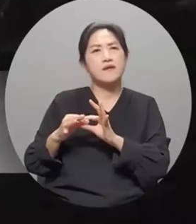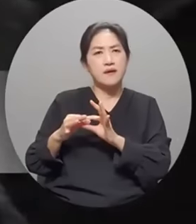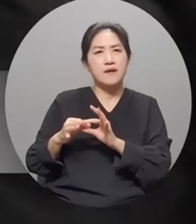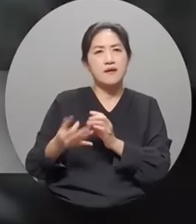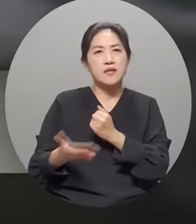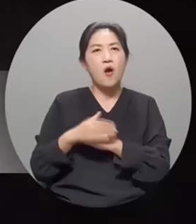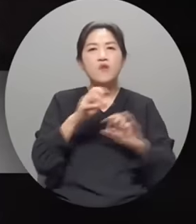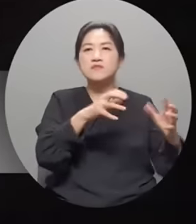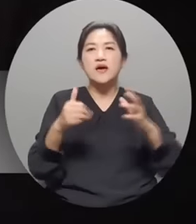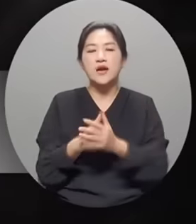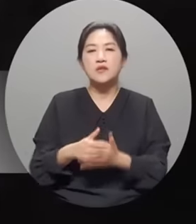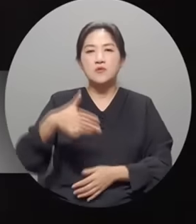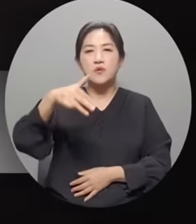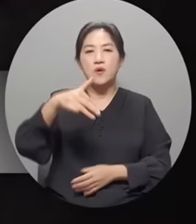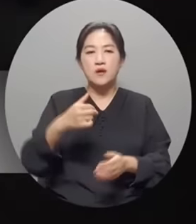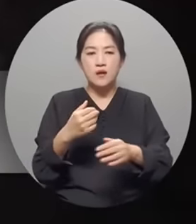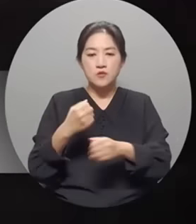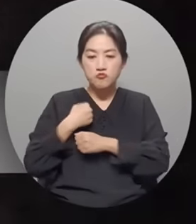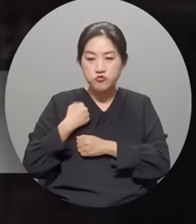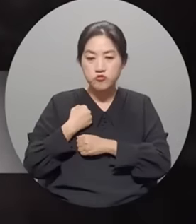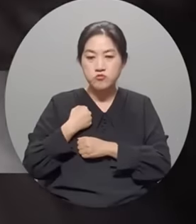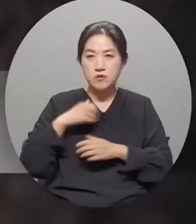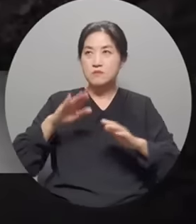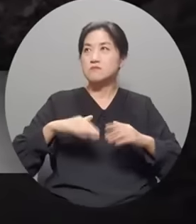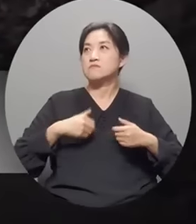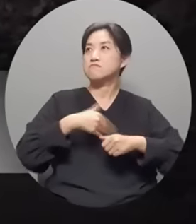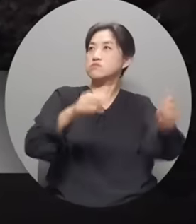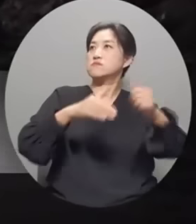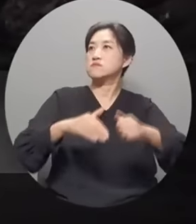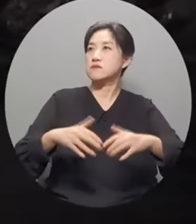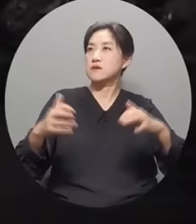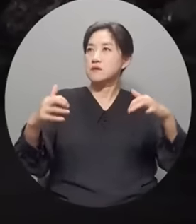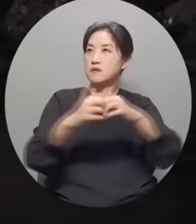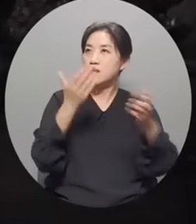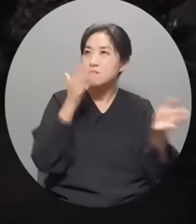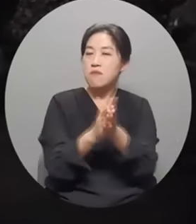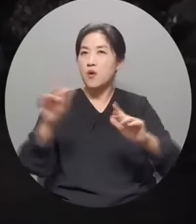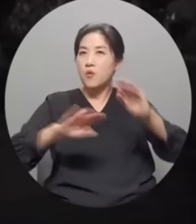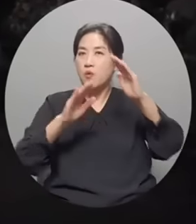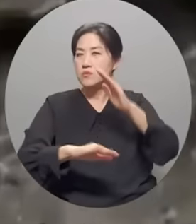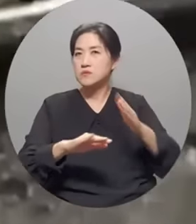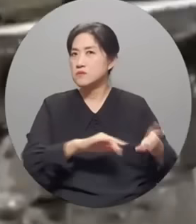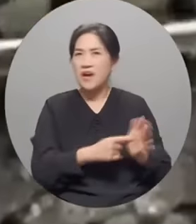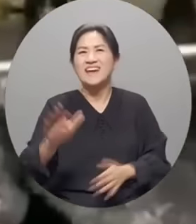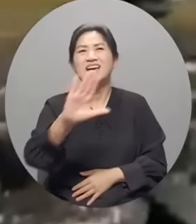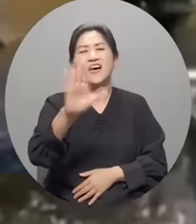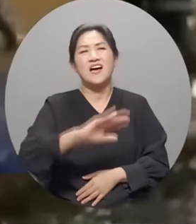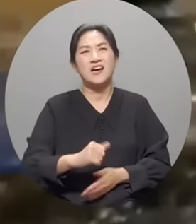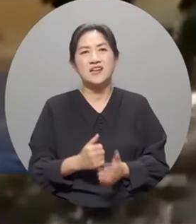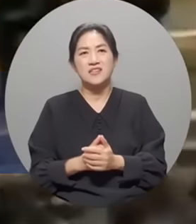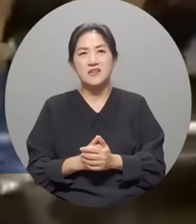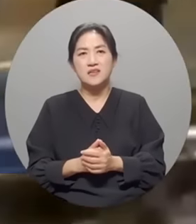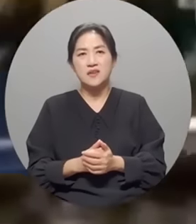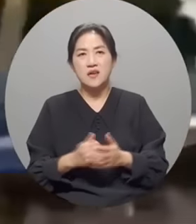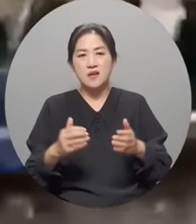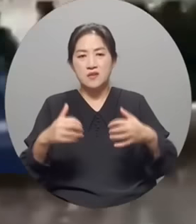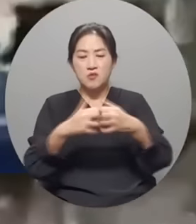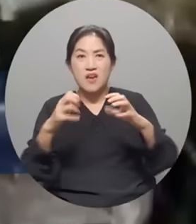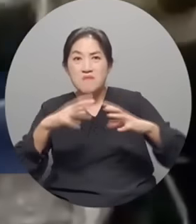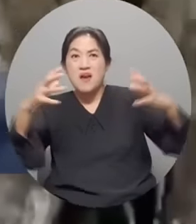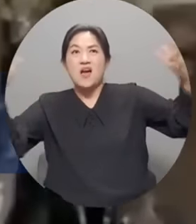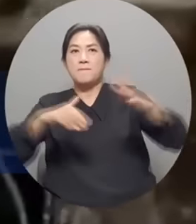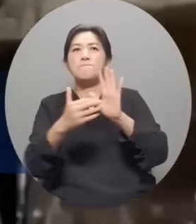어느 나라도 참관단을 대놓고 파견해 참전을 공식화하지 않는 거란 지적도 있습니다. 참전을 막기 위해서 그걸 안 밝히는